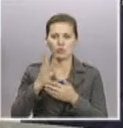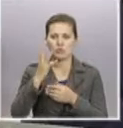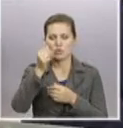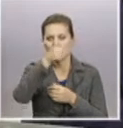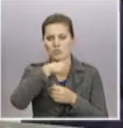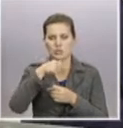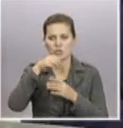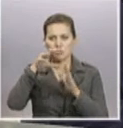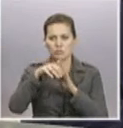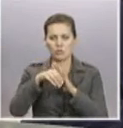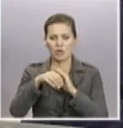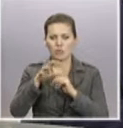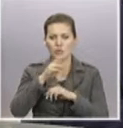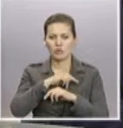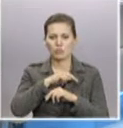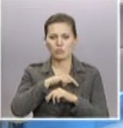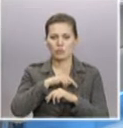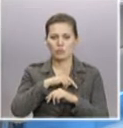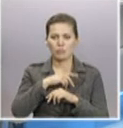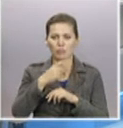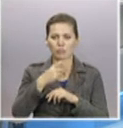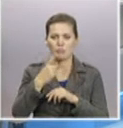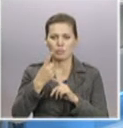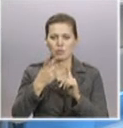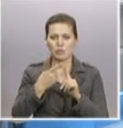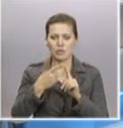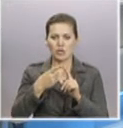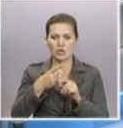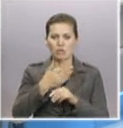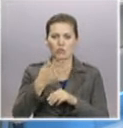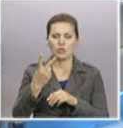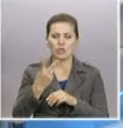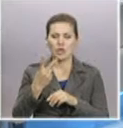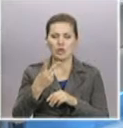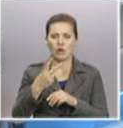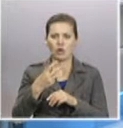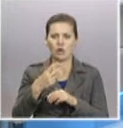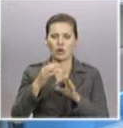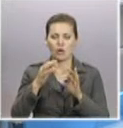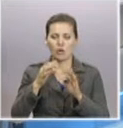жерасты жұмыстары, бірінші бұл жерде әрине жаңағы 2